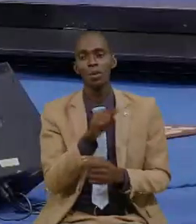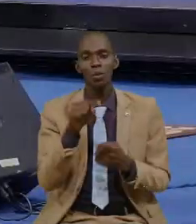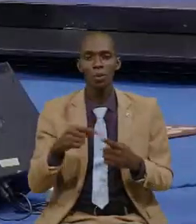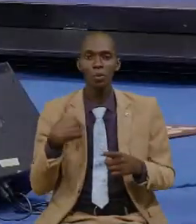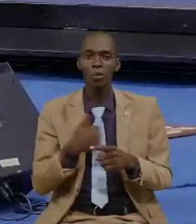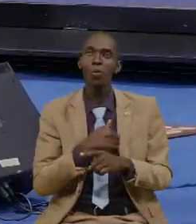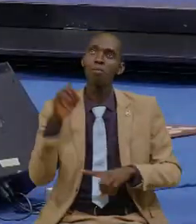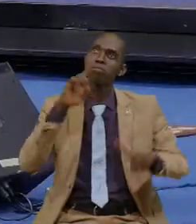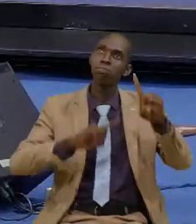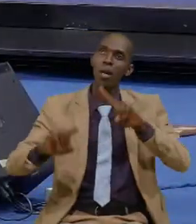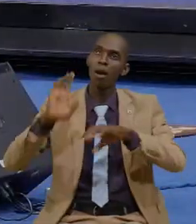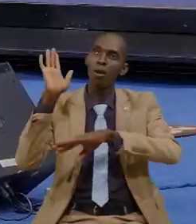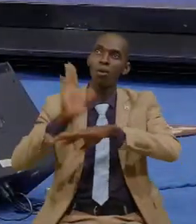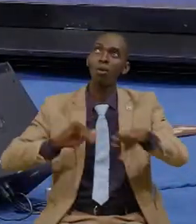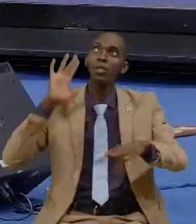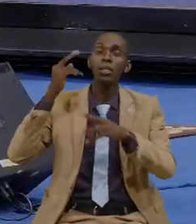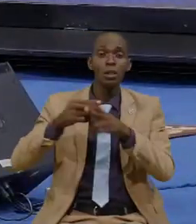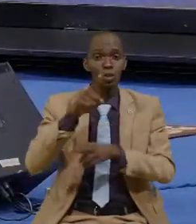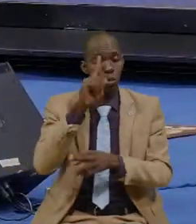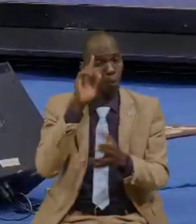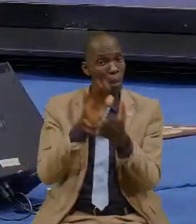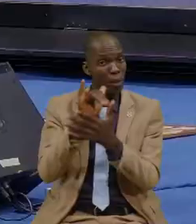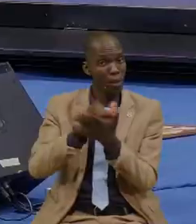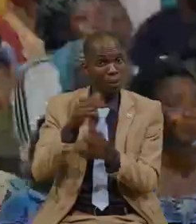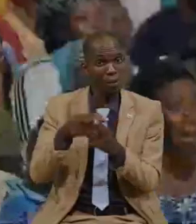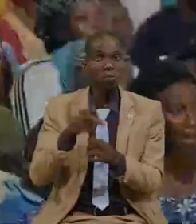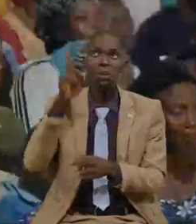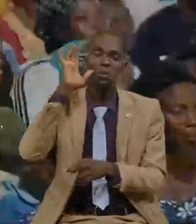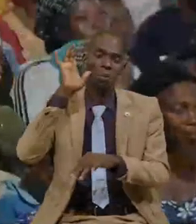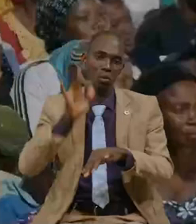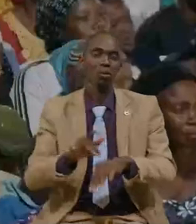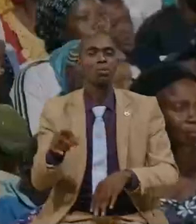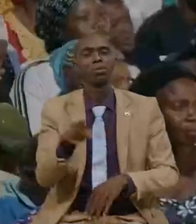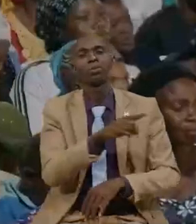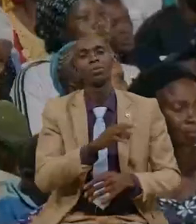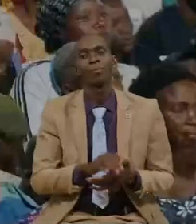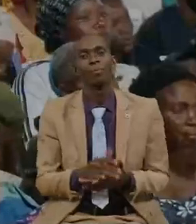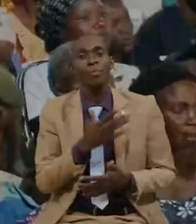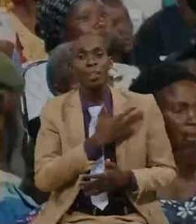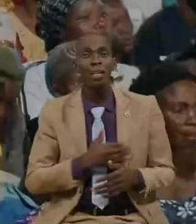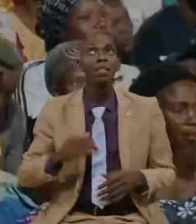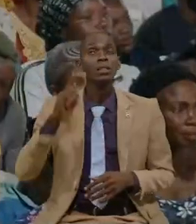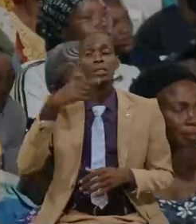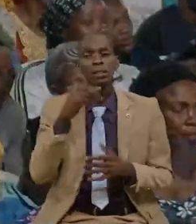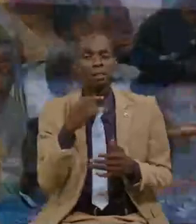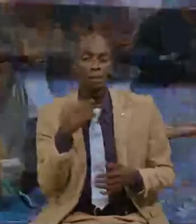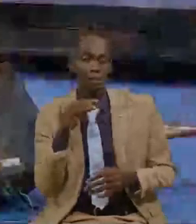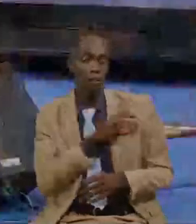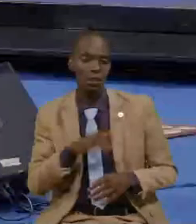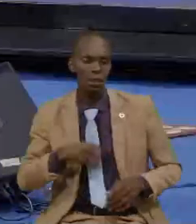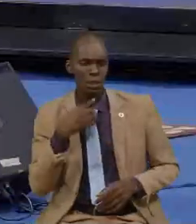Et lorsque nous mentionnons son nom et que vous croyez à ce nom, il vous touchera.